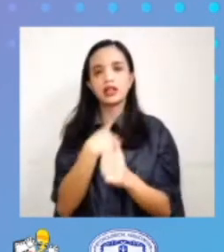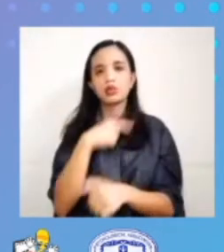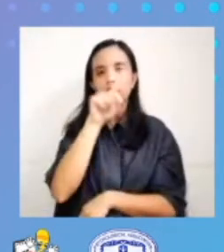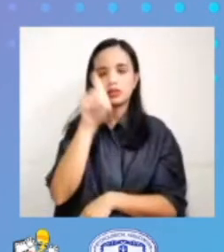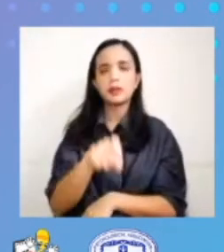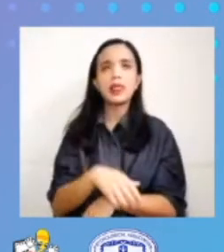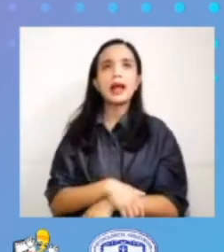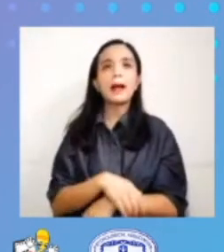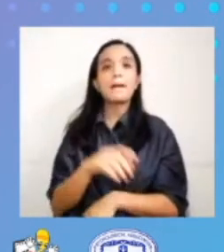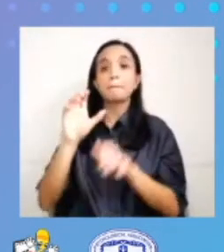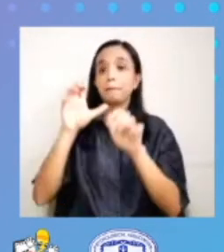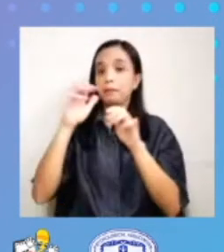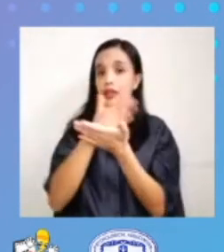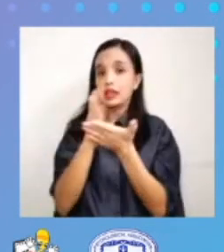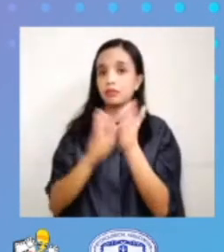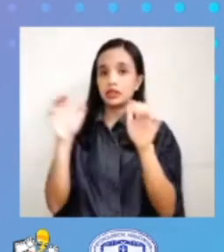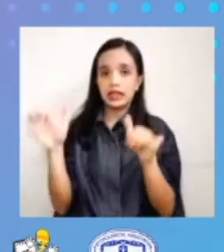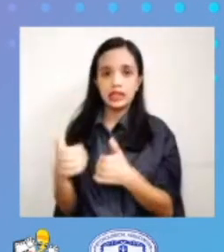nakalagay?